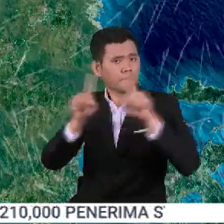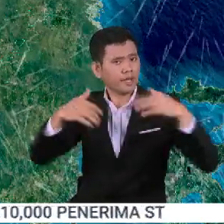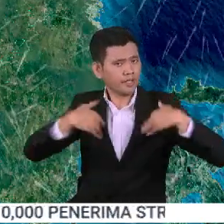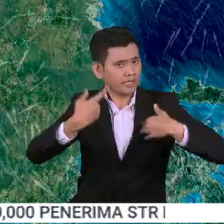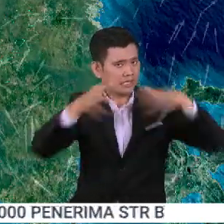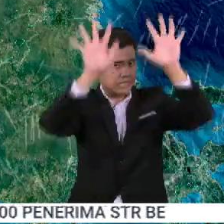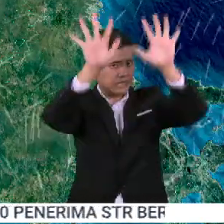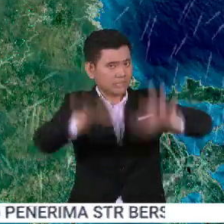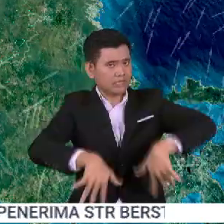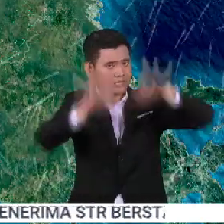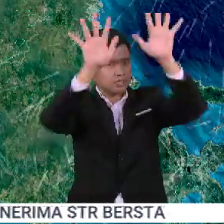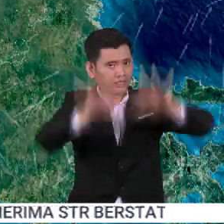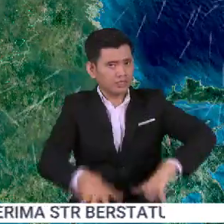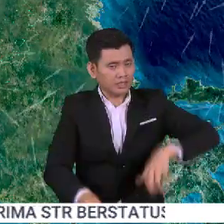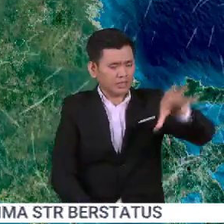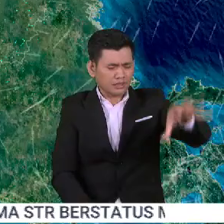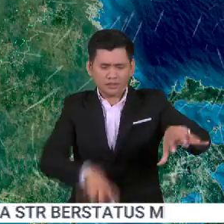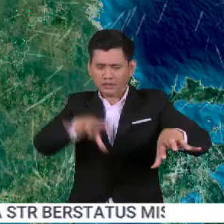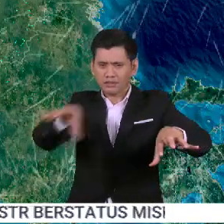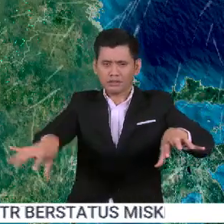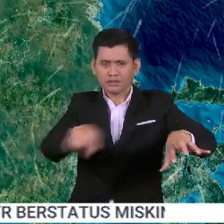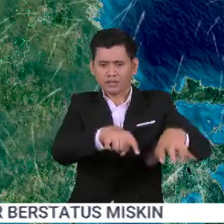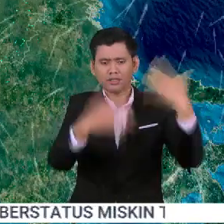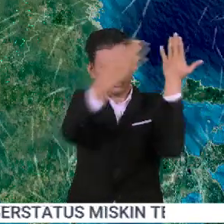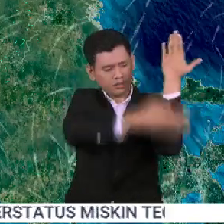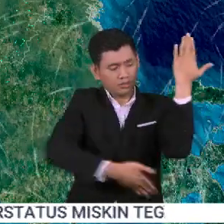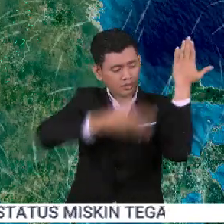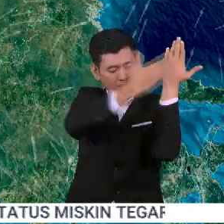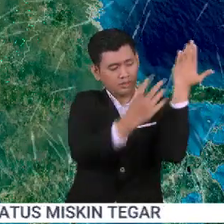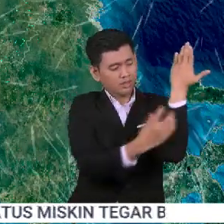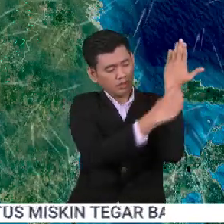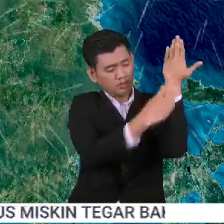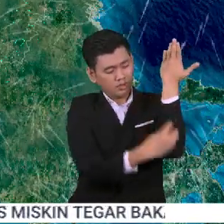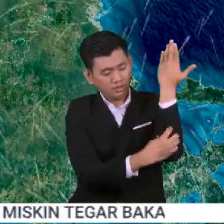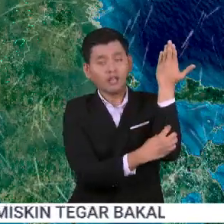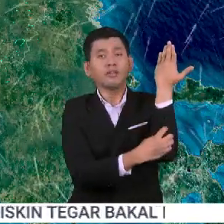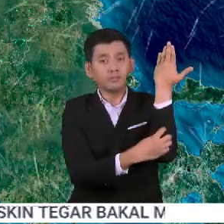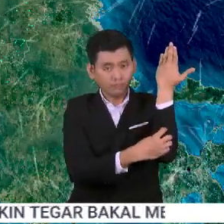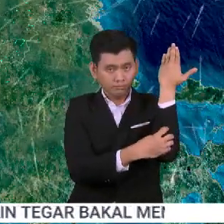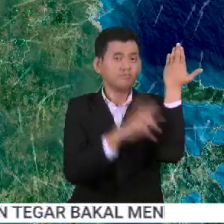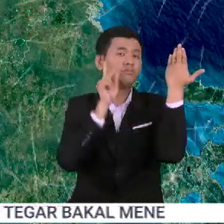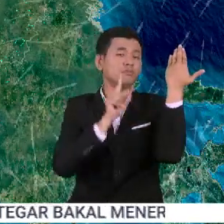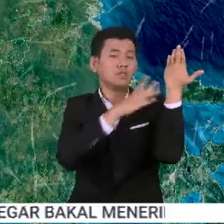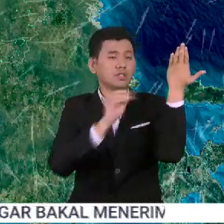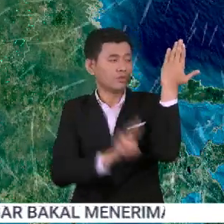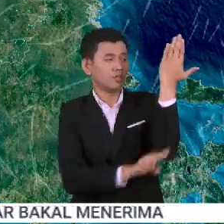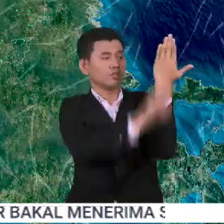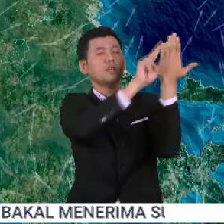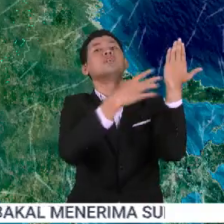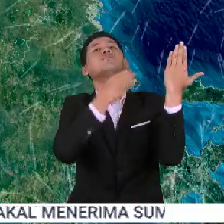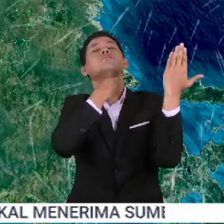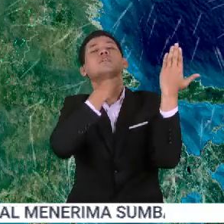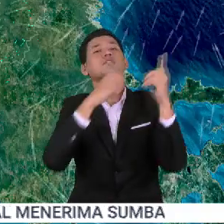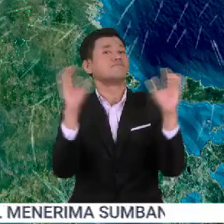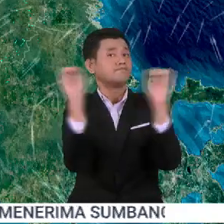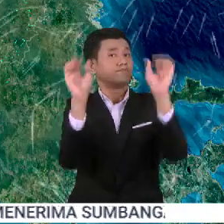terdapat hujan sekarang di satu dua tempat melibatkan negeri Kedah dan utara negeri Perak. Dan kami jangkakan keadaan tiada